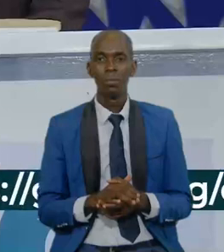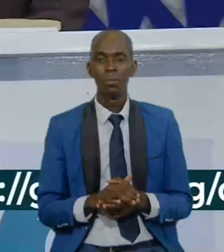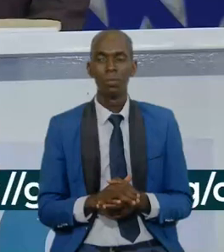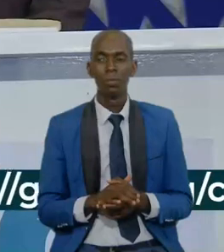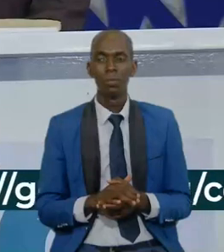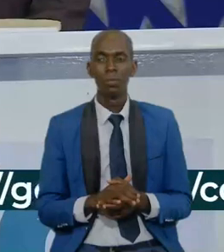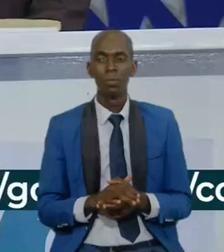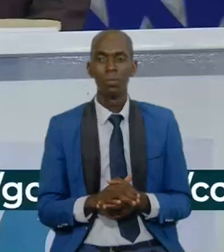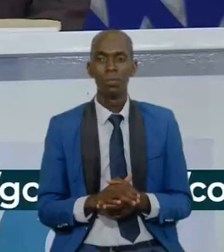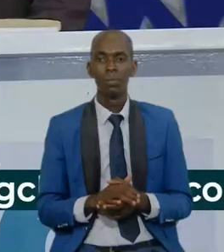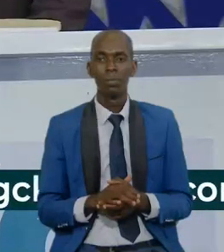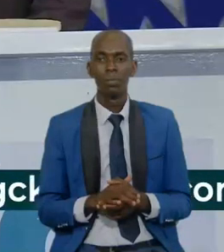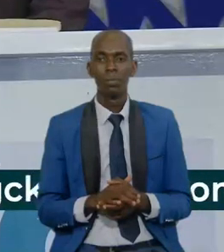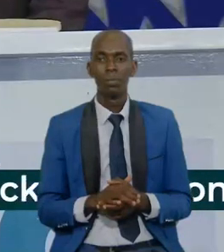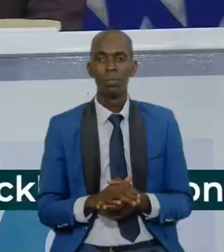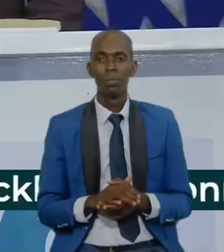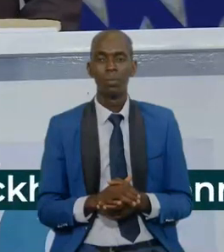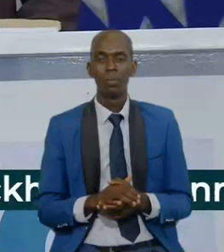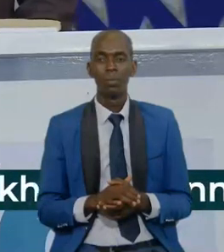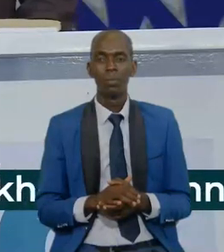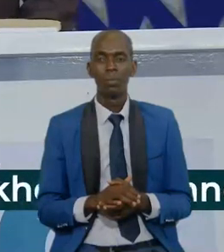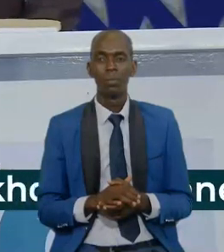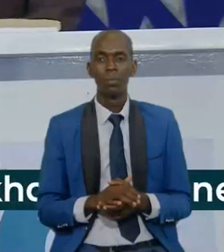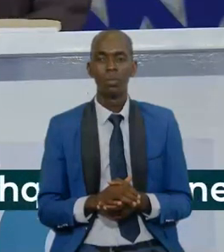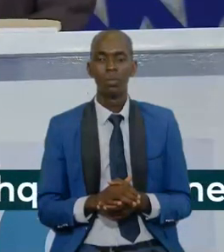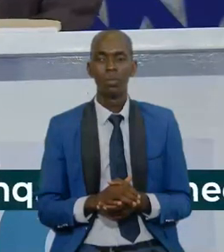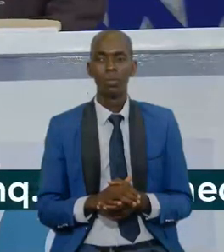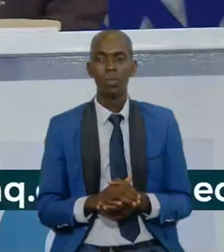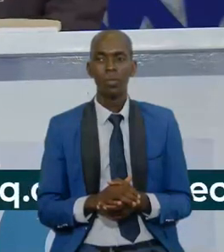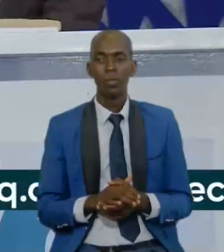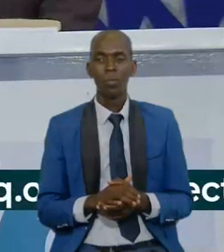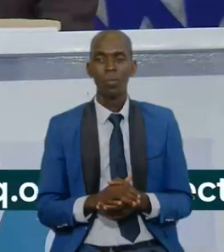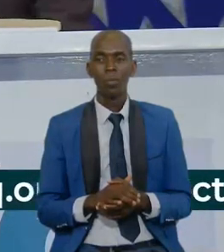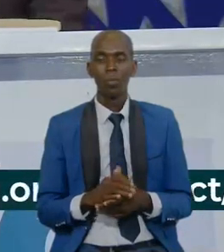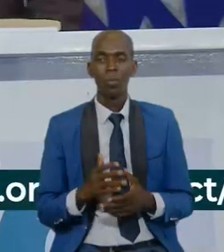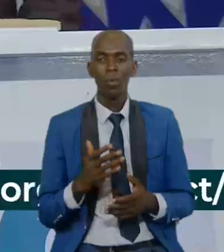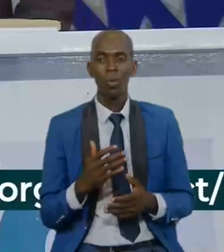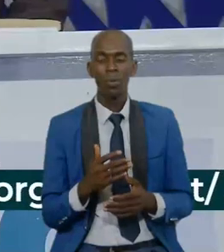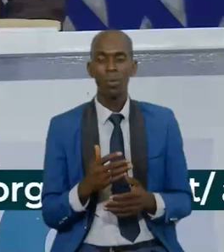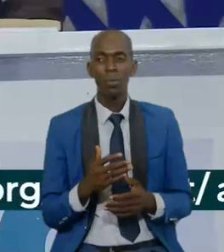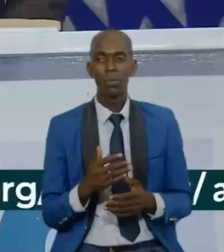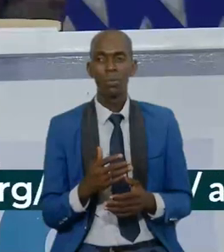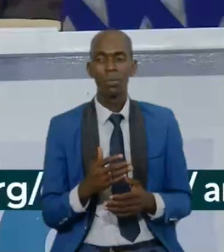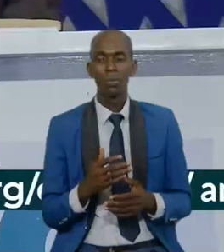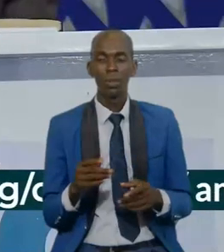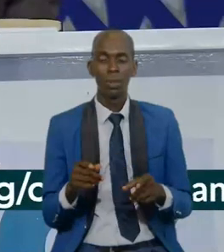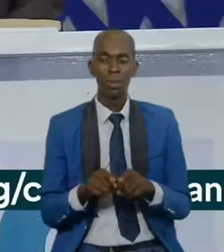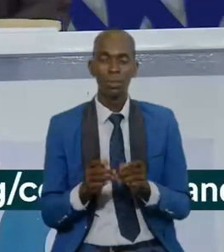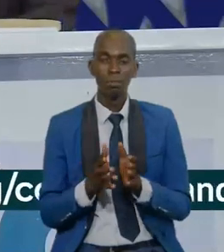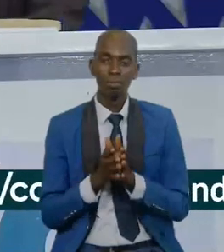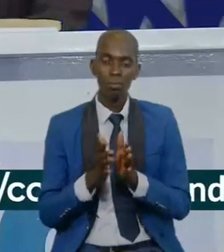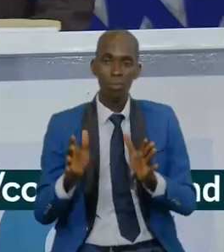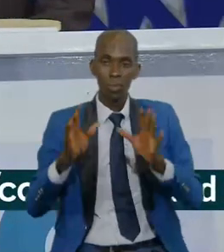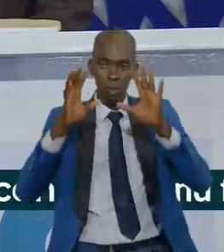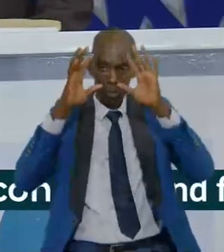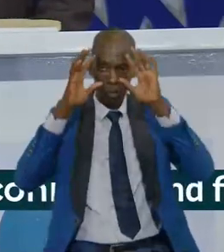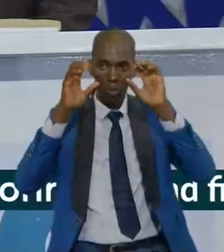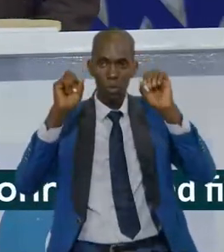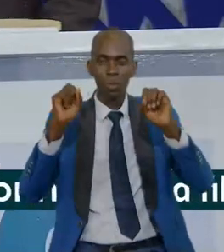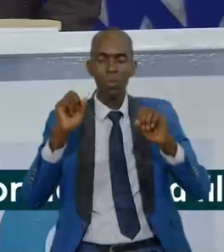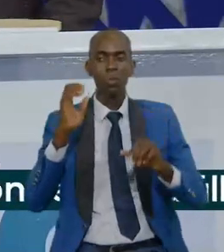vous y inviter. Where the GS, the general of general superintendent have the desire